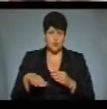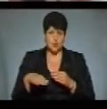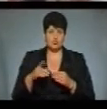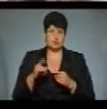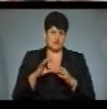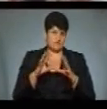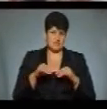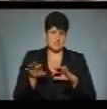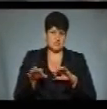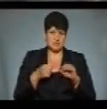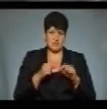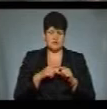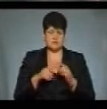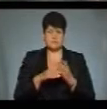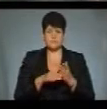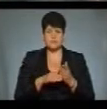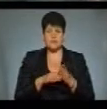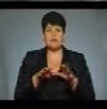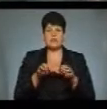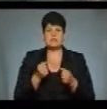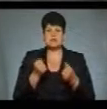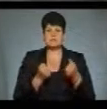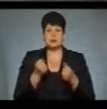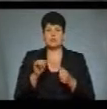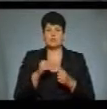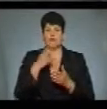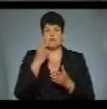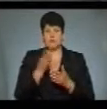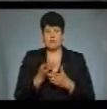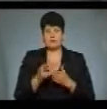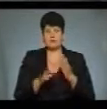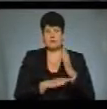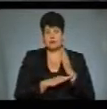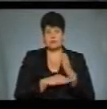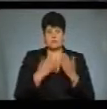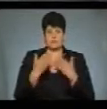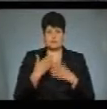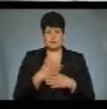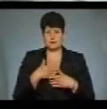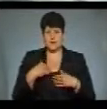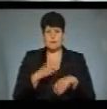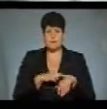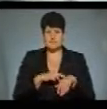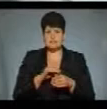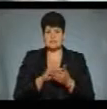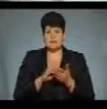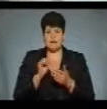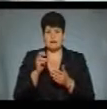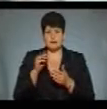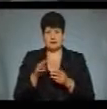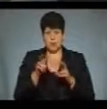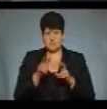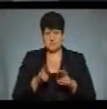все, і забрали її швидка. Власник автомобіля, на яке впало дерево, спілкуватися відмовився. Поліцейські склали акт обстеження